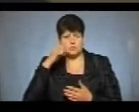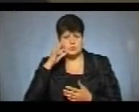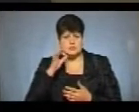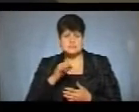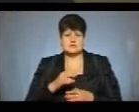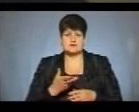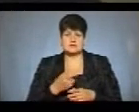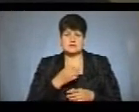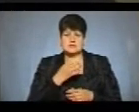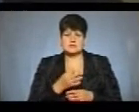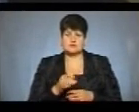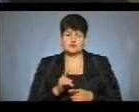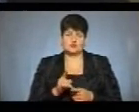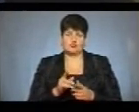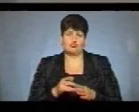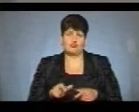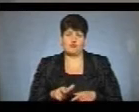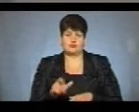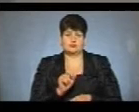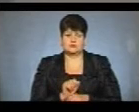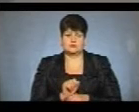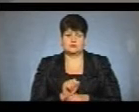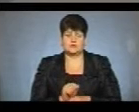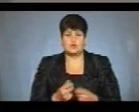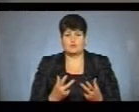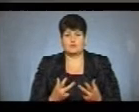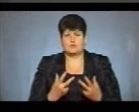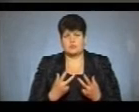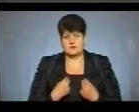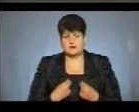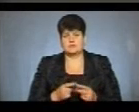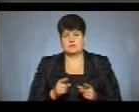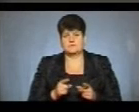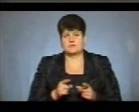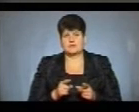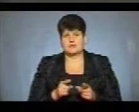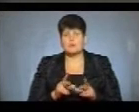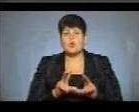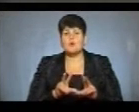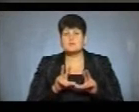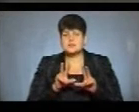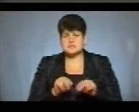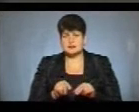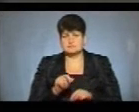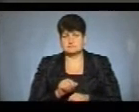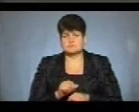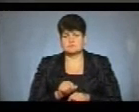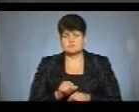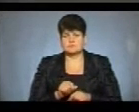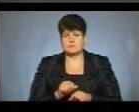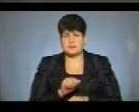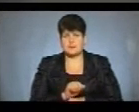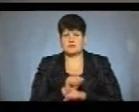від поліцейських дізнався, що дорогу перекрили. Погарантував пікетувальникам, що в середу